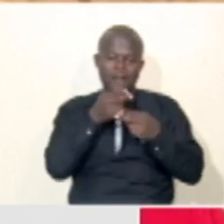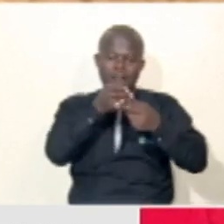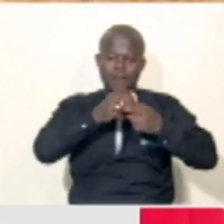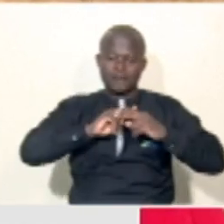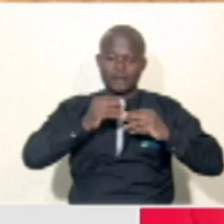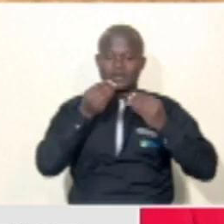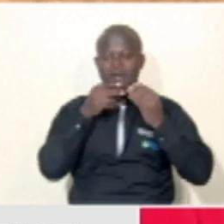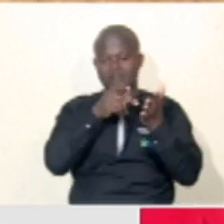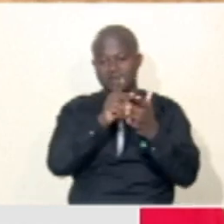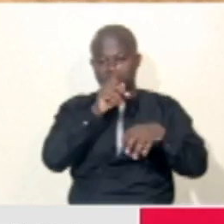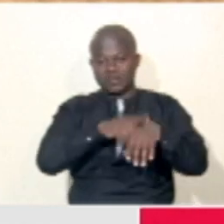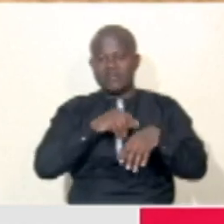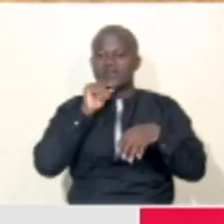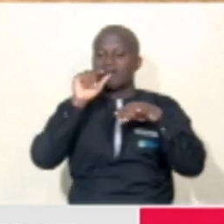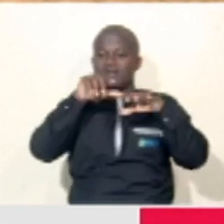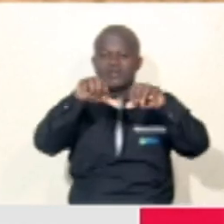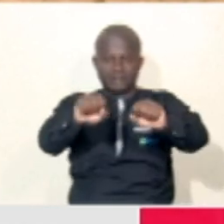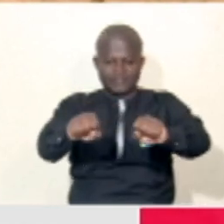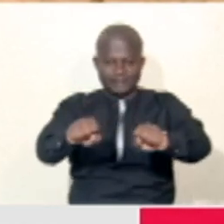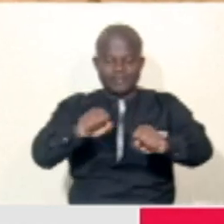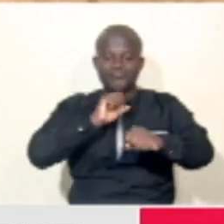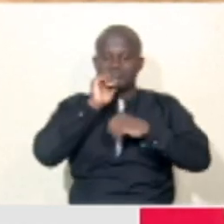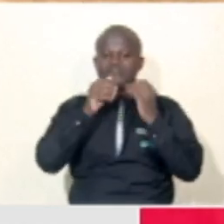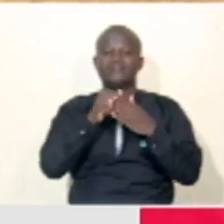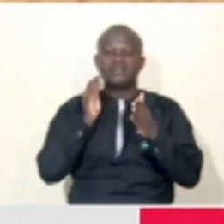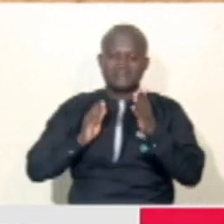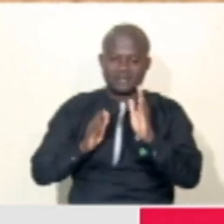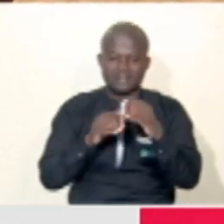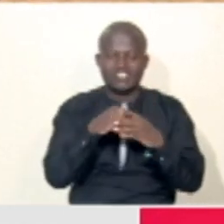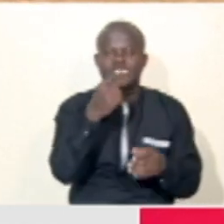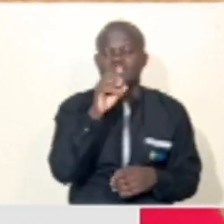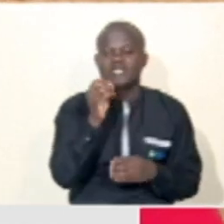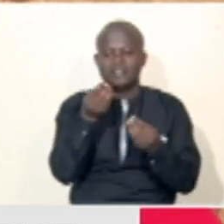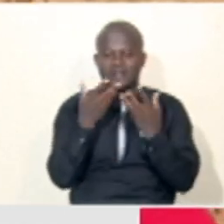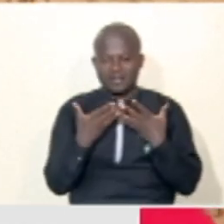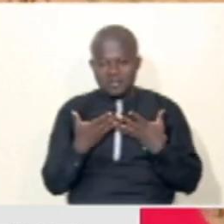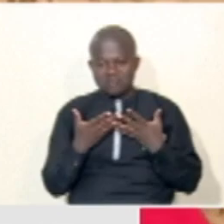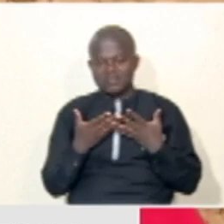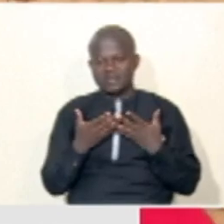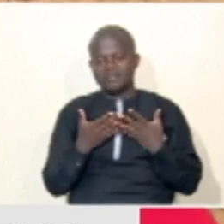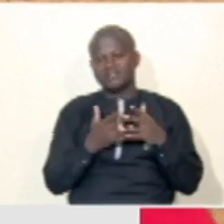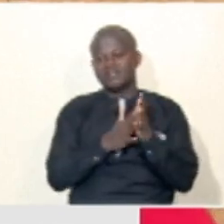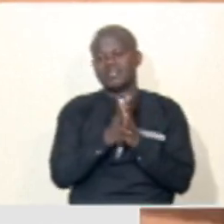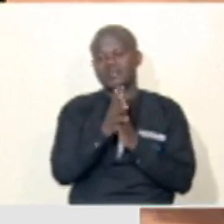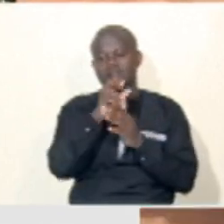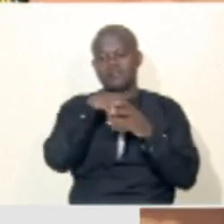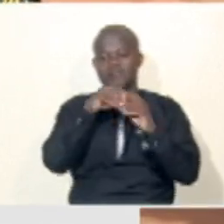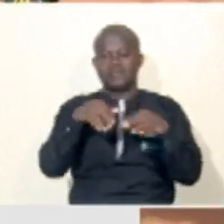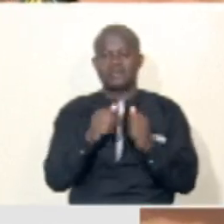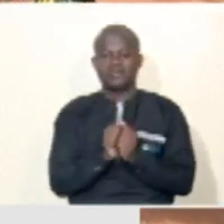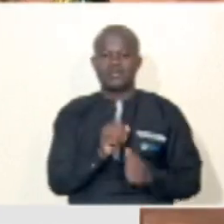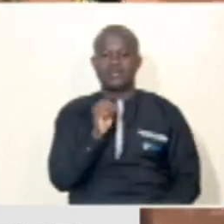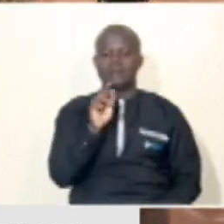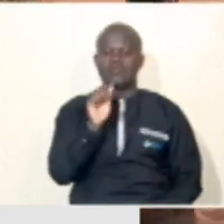barayempa nyishyurira igihe ntawe uraza kumfata, nta n'uranyiruka ibihumbi ijana barabimpa nkashora mu buhinzi. Mukaga